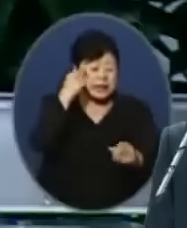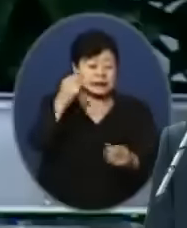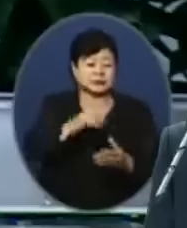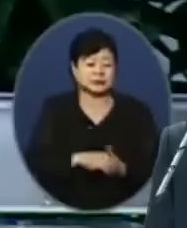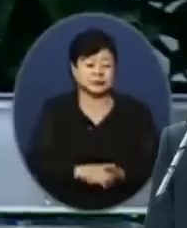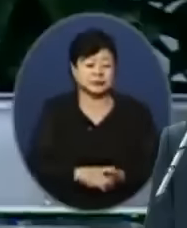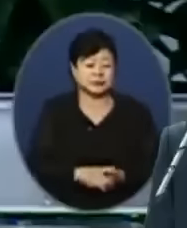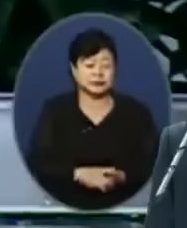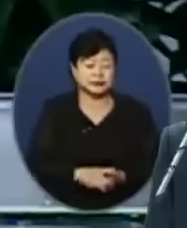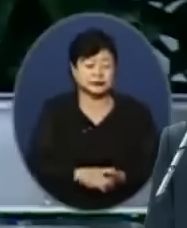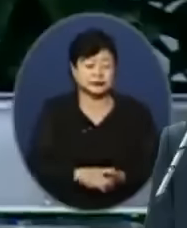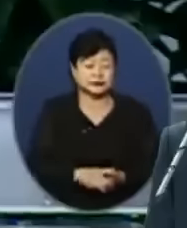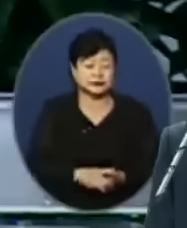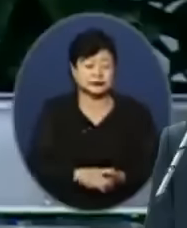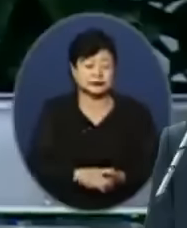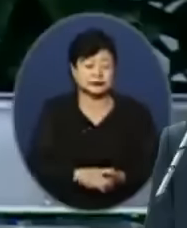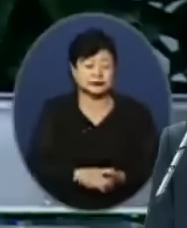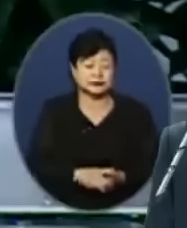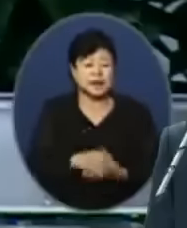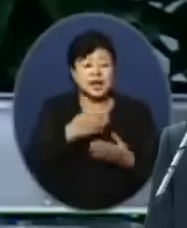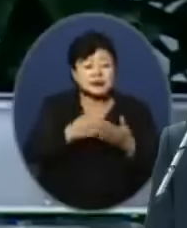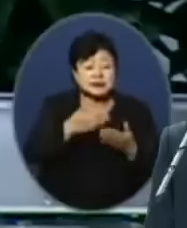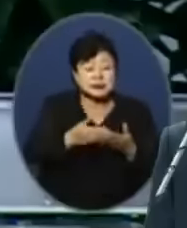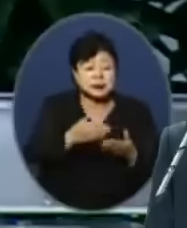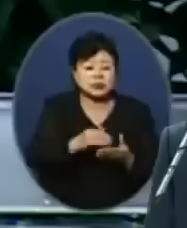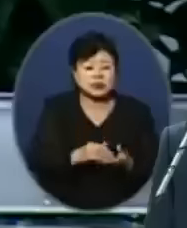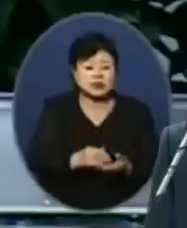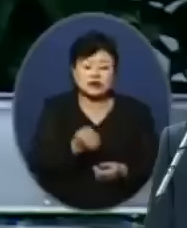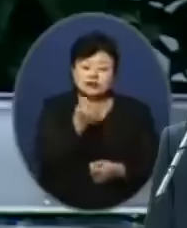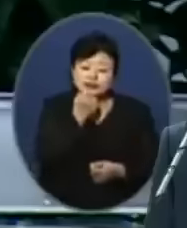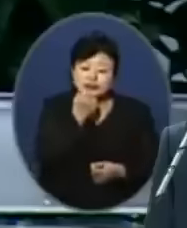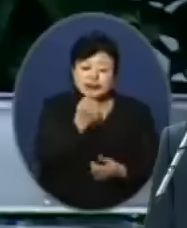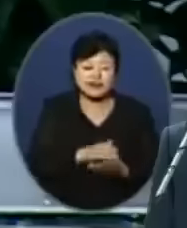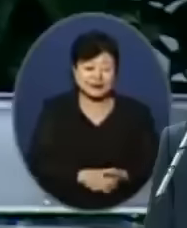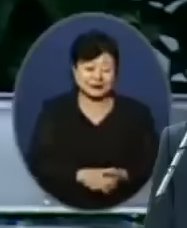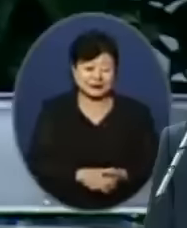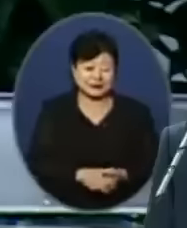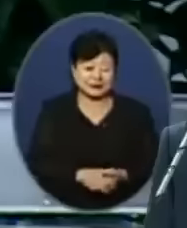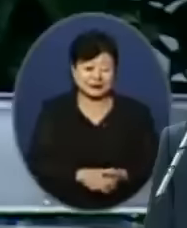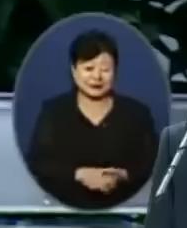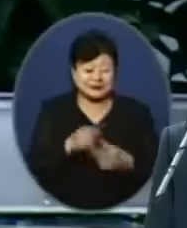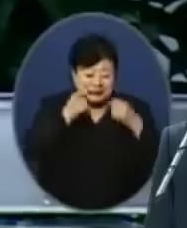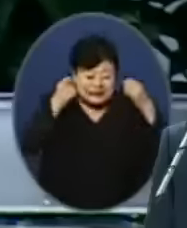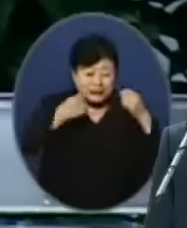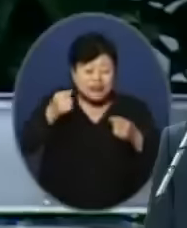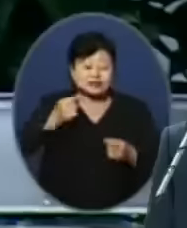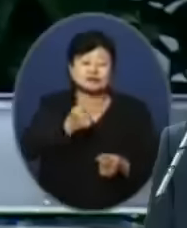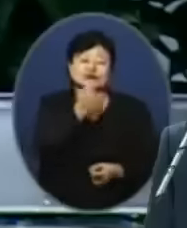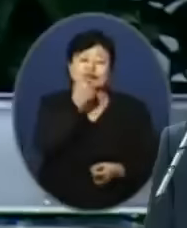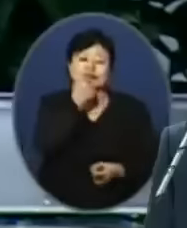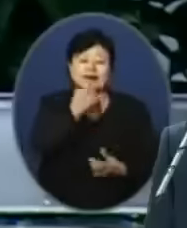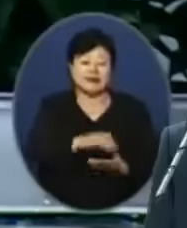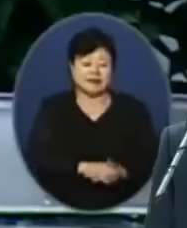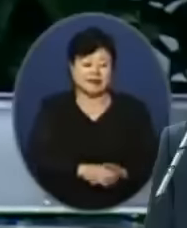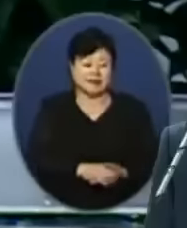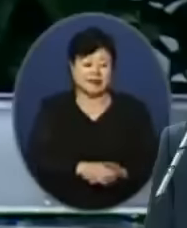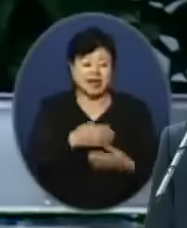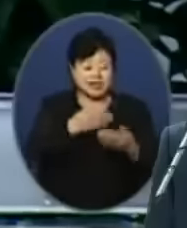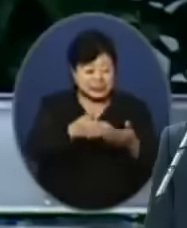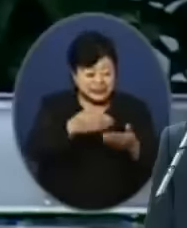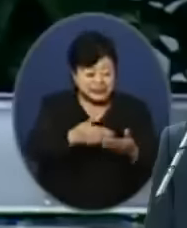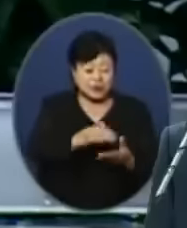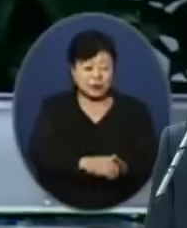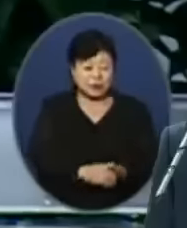생각하십시오. 그리고 눈 감고 그런 그림을 그리고 웃으십시오. 즐거움을 가지고 웃으십시오. 그림을